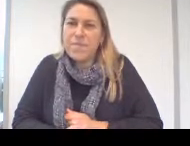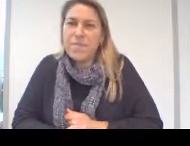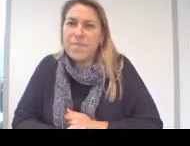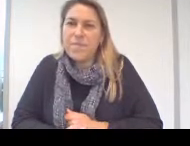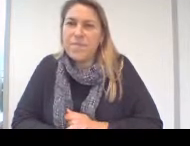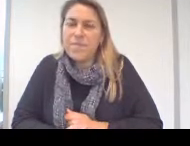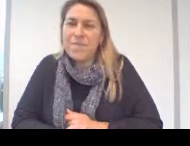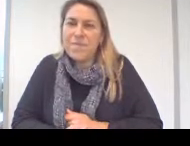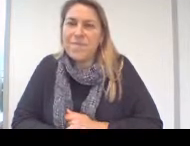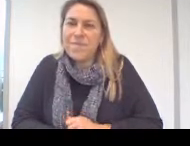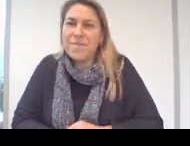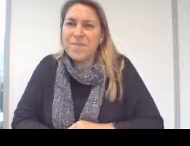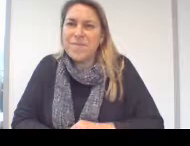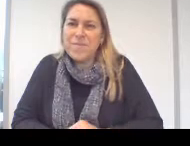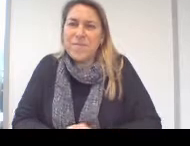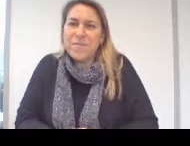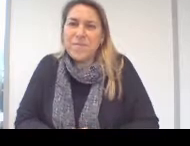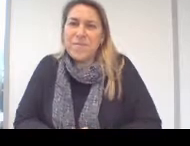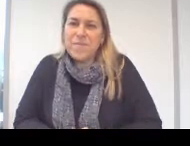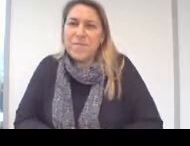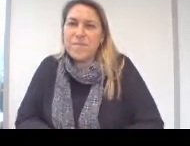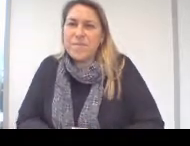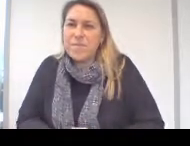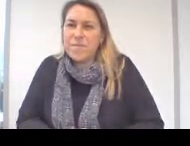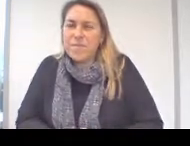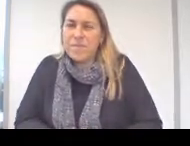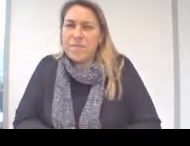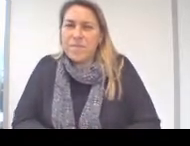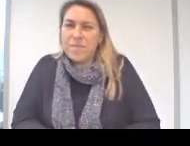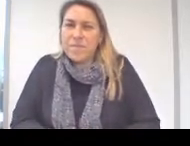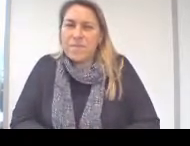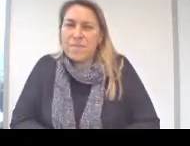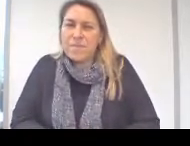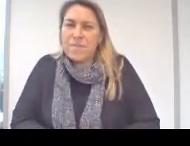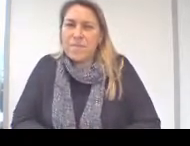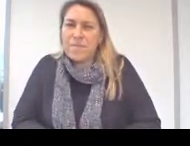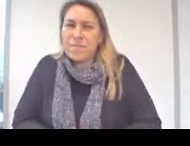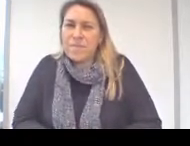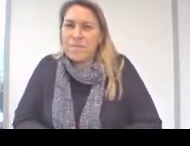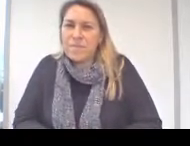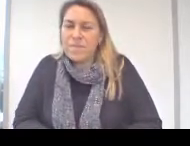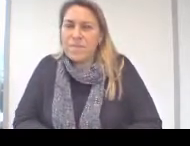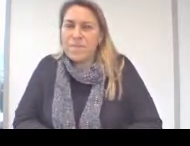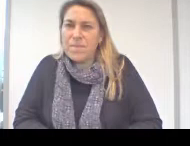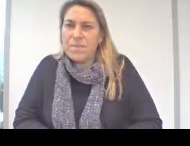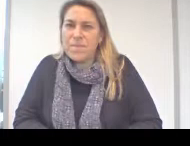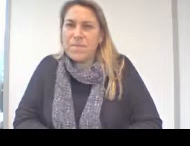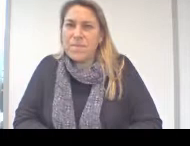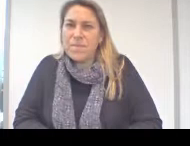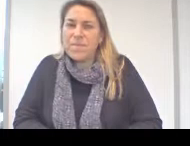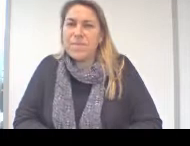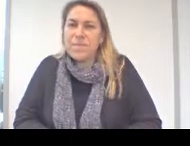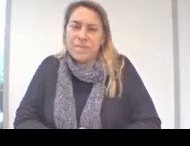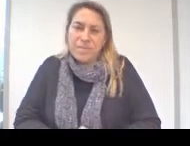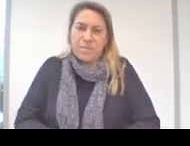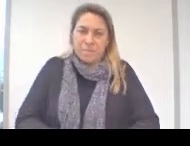vont proposer en fait des séjours, par exemple, clés en main, qui auront été conçus en amont avant d'être commercialisés auprès du